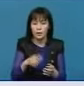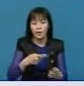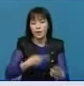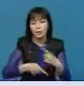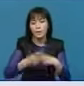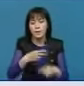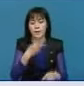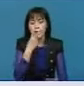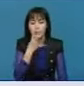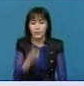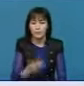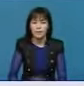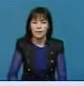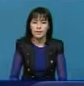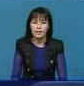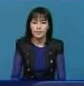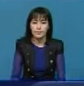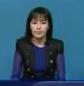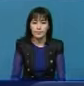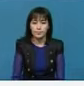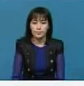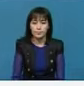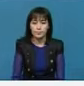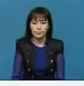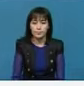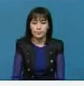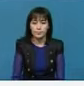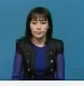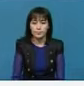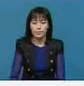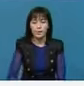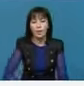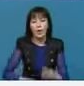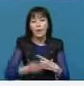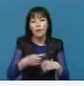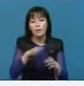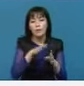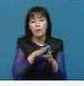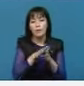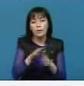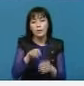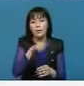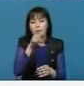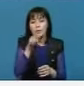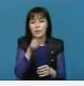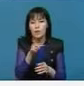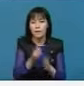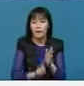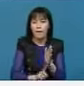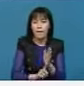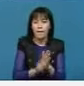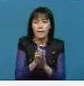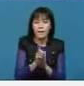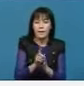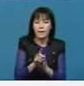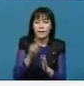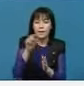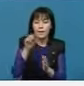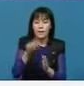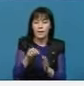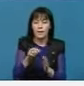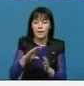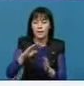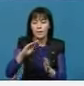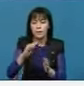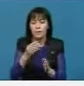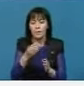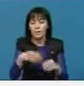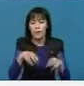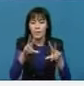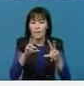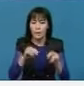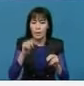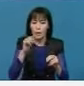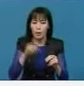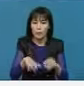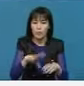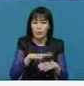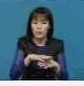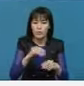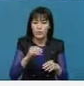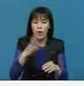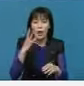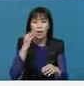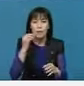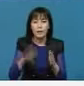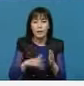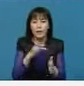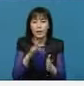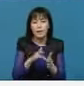әңгімесінде толығырақ. Алдымен жүргізілген сауалнамадан бастасақ, Нұр Бағдар серіктестігінің мамандары бұл сынақты Алматы